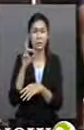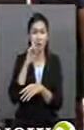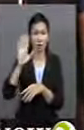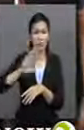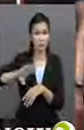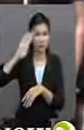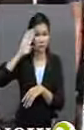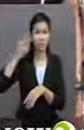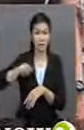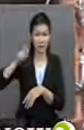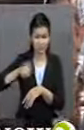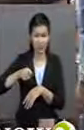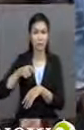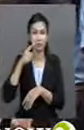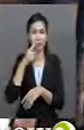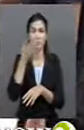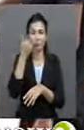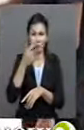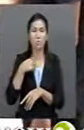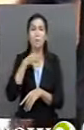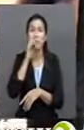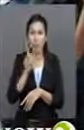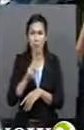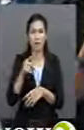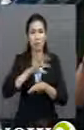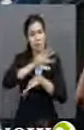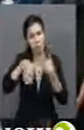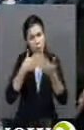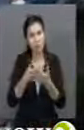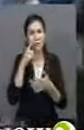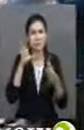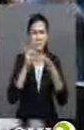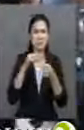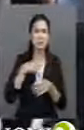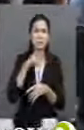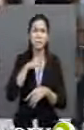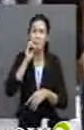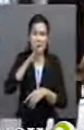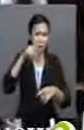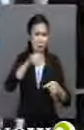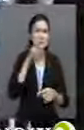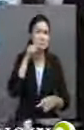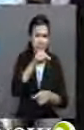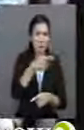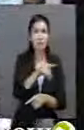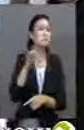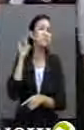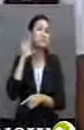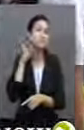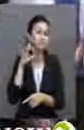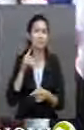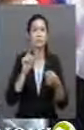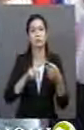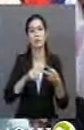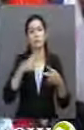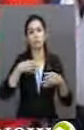ลทหารในข้อหาตามที่ได้แจ้งไปนะครับทั้งเรื่องของฝ่าฝืนคำสั่งหัวหน้าคณะรักษาความสงบแห่งชาติด้วยเรื่อง